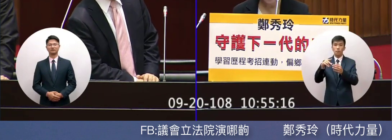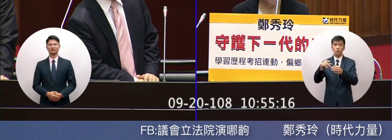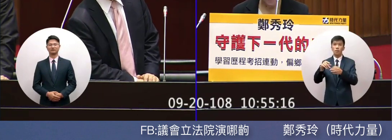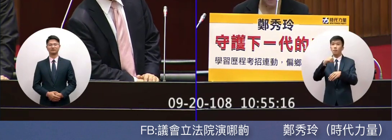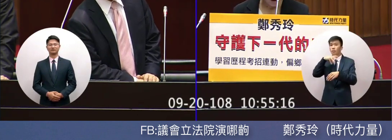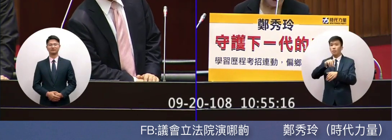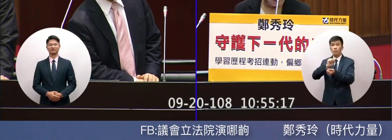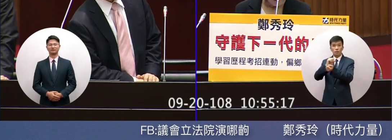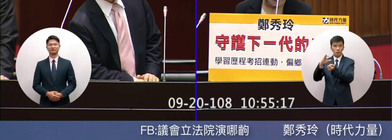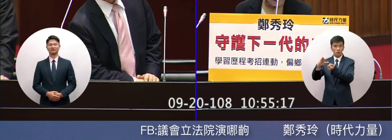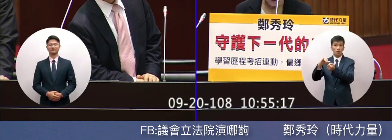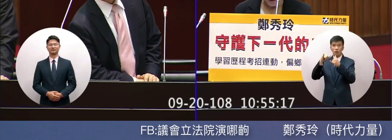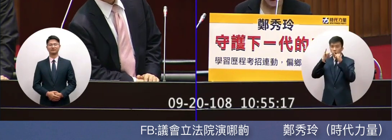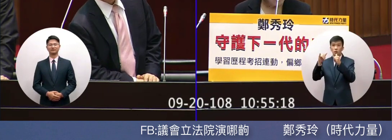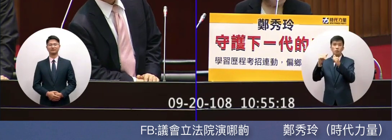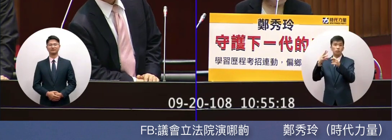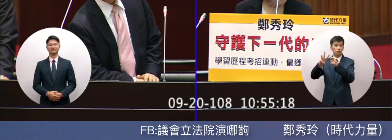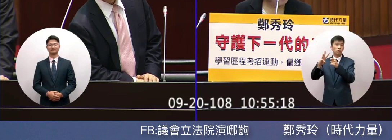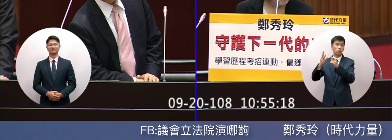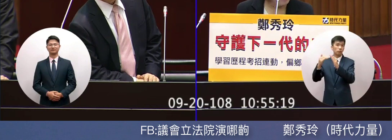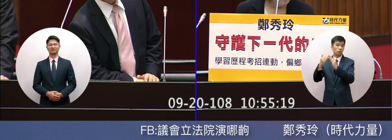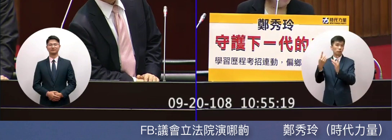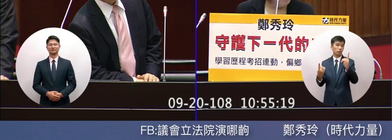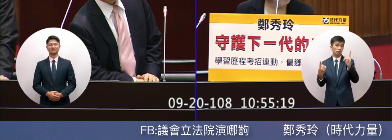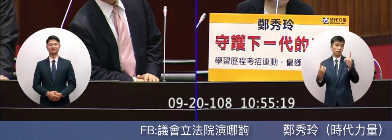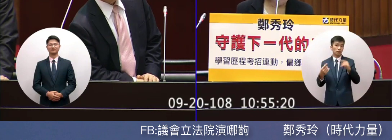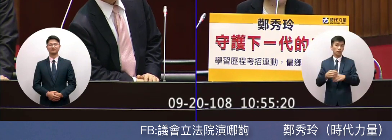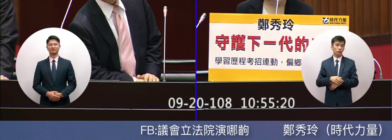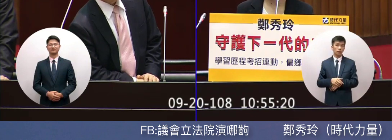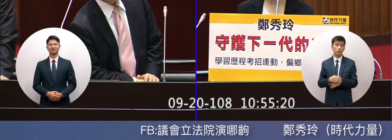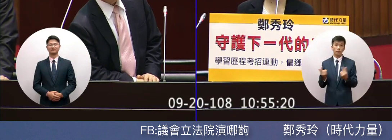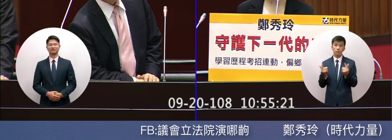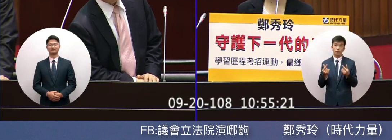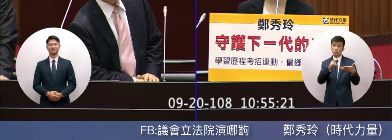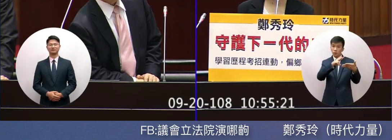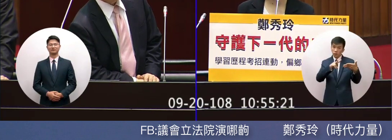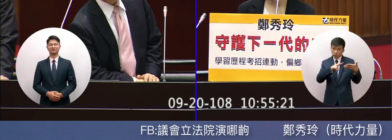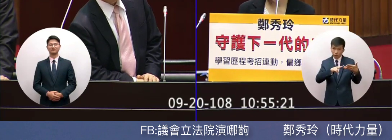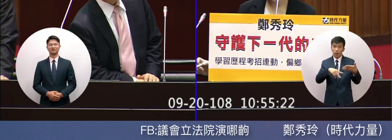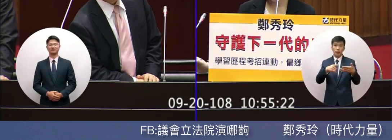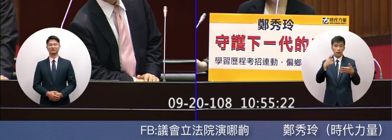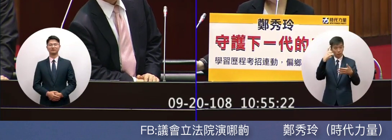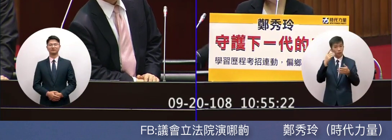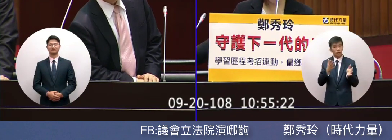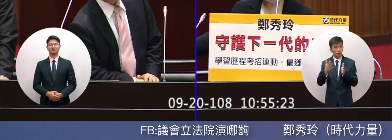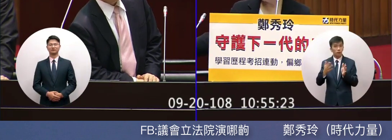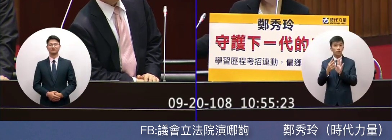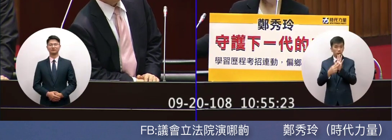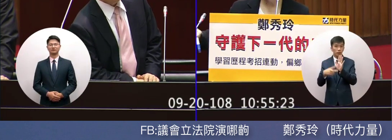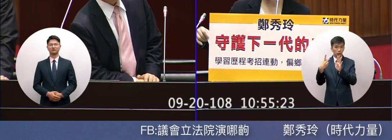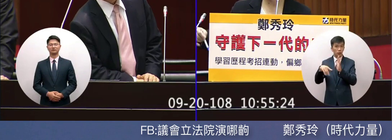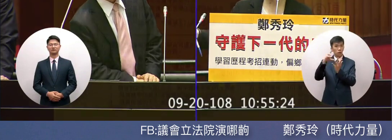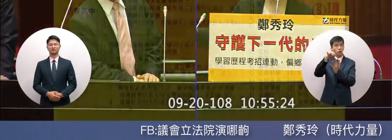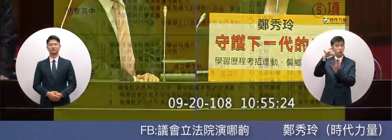同样的是叫做这个阅览理解与表达这门选修课结果呢他们去